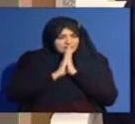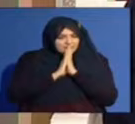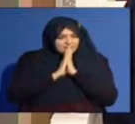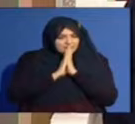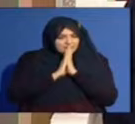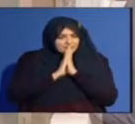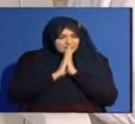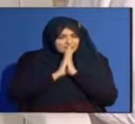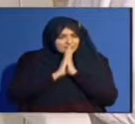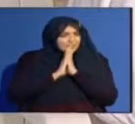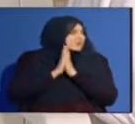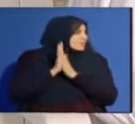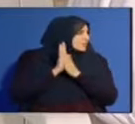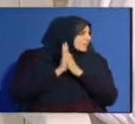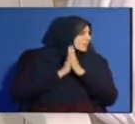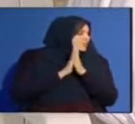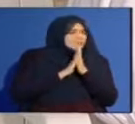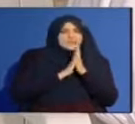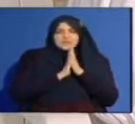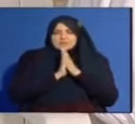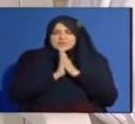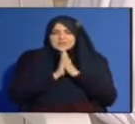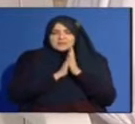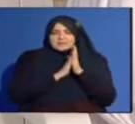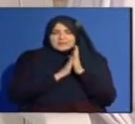المرأة تاعو.